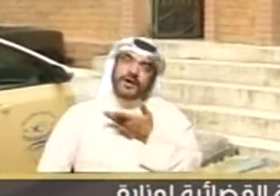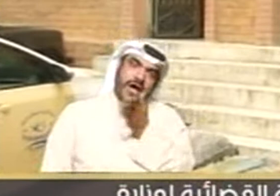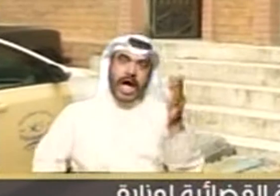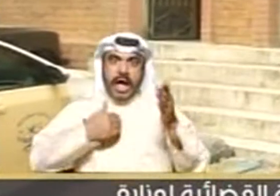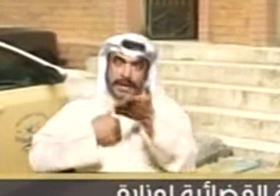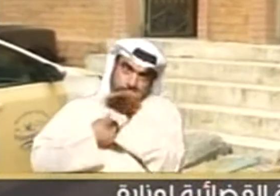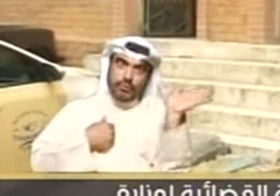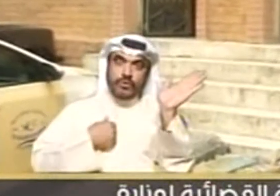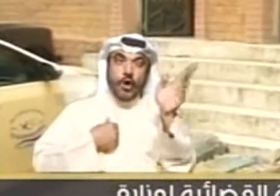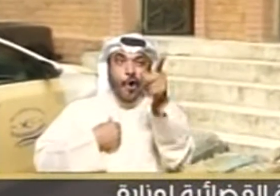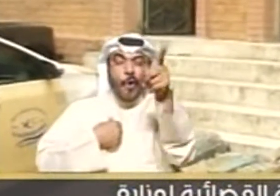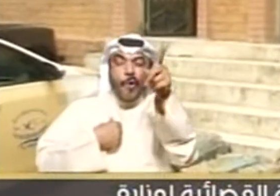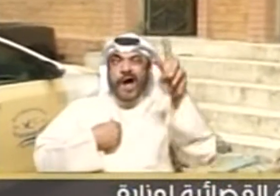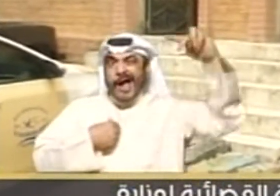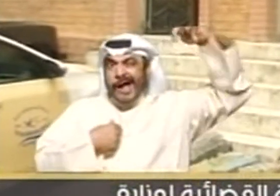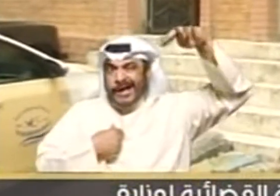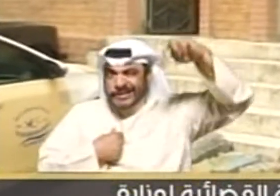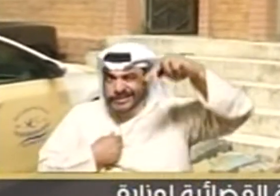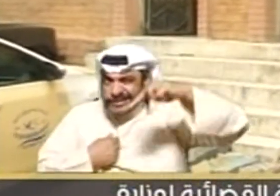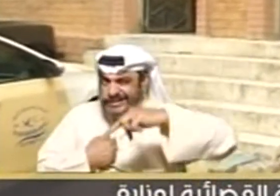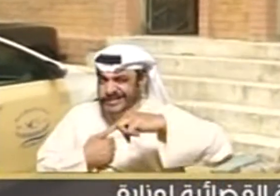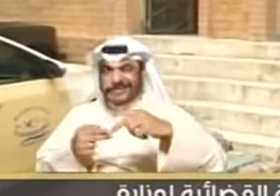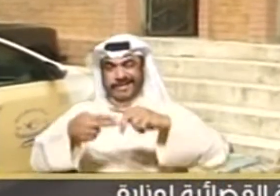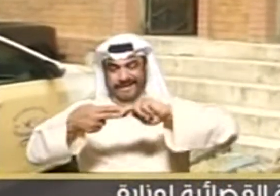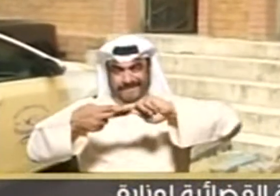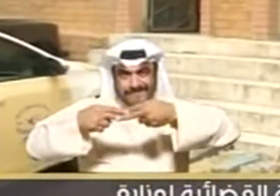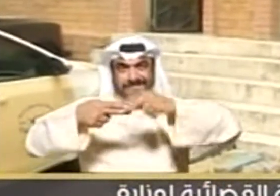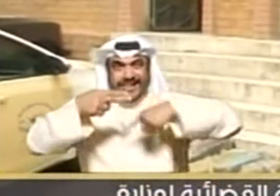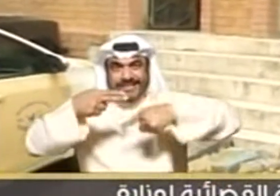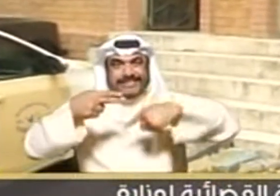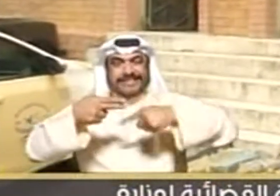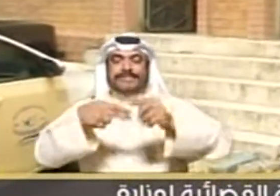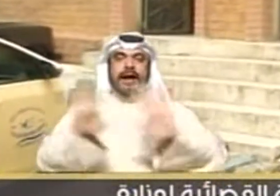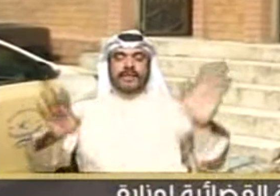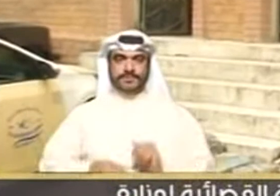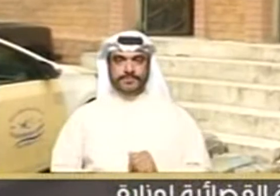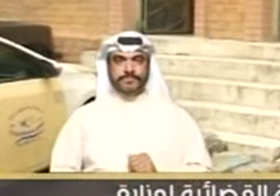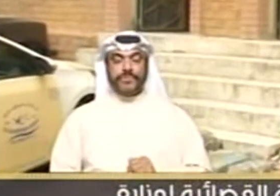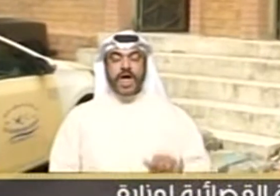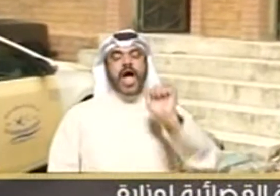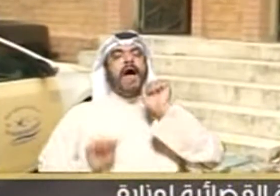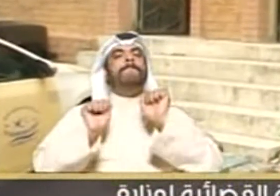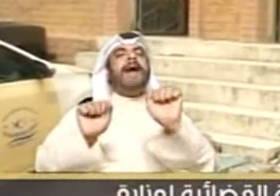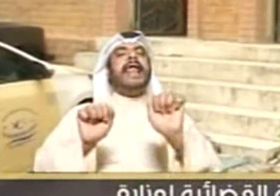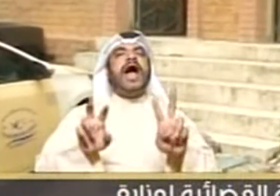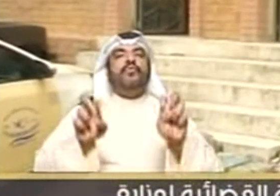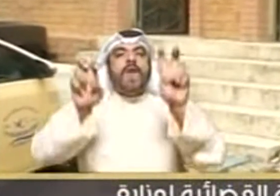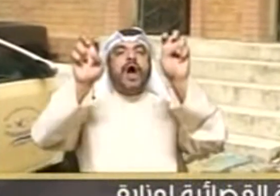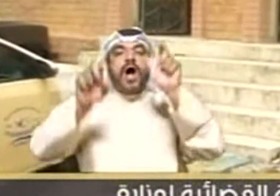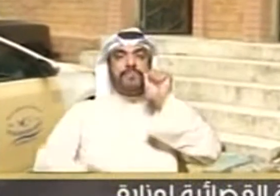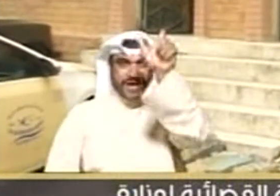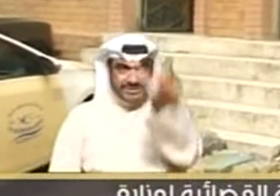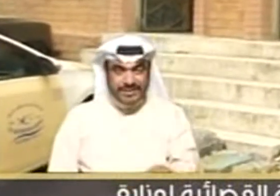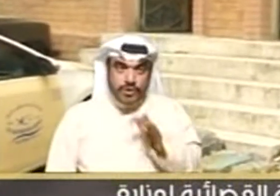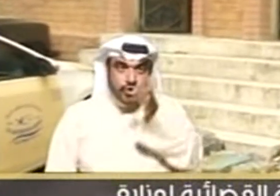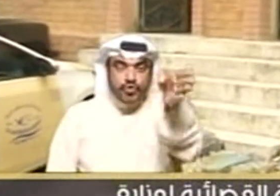العداد قاعد يرجع الى الوزاره، لما يتفاجئ بان عليه بلوك بالوزاره ما يقدر يسوي اي مخالفه، ما يقدر يسوي اي معامله